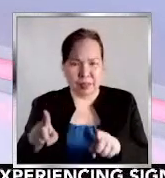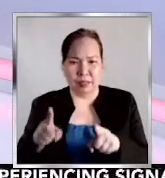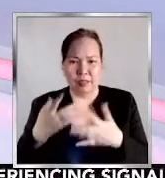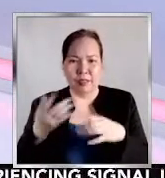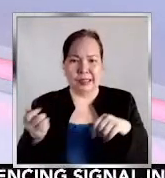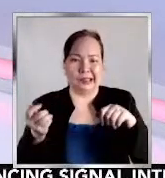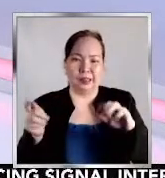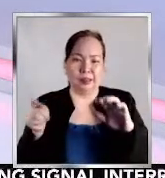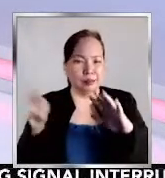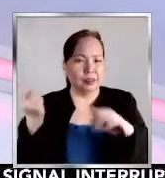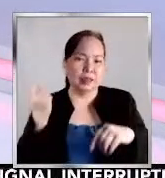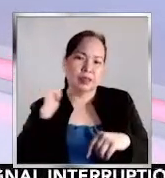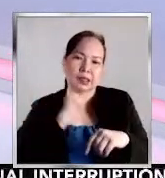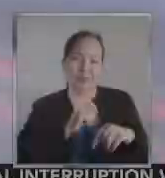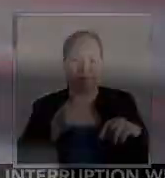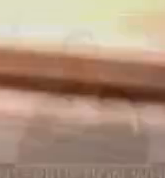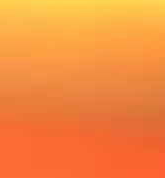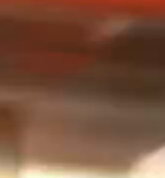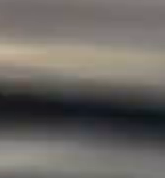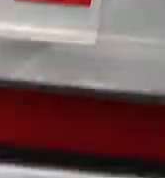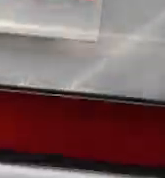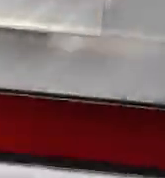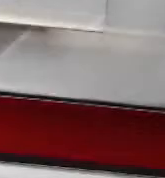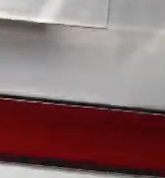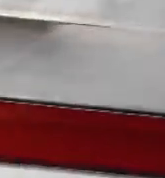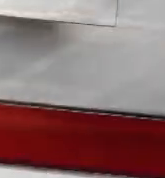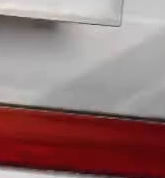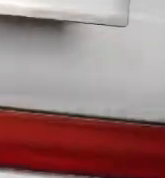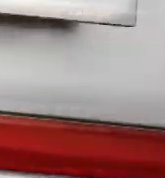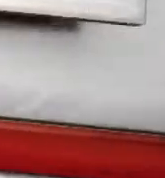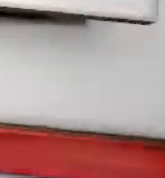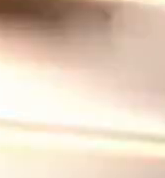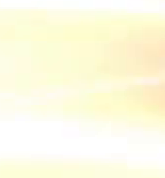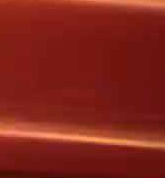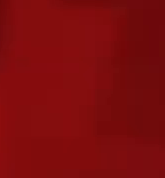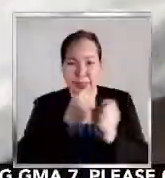yan sa report ni Jonathan Andal, exclusive.